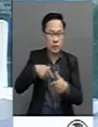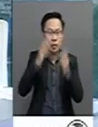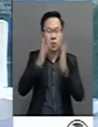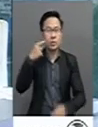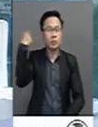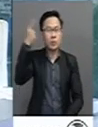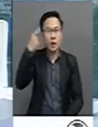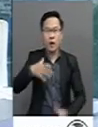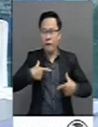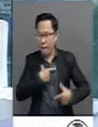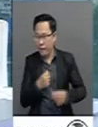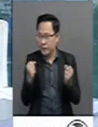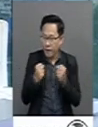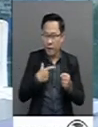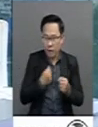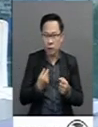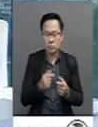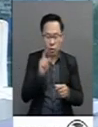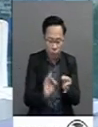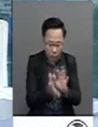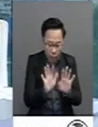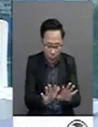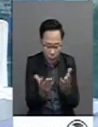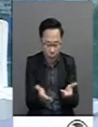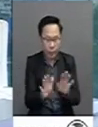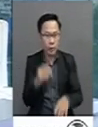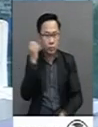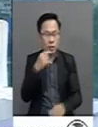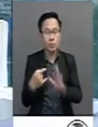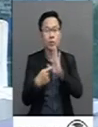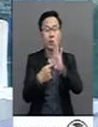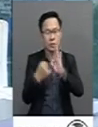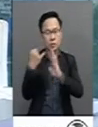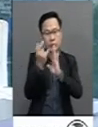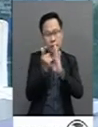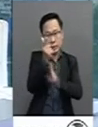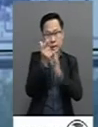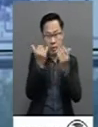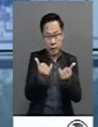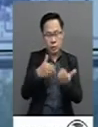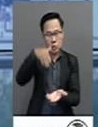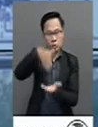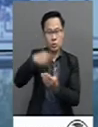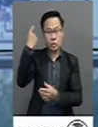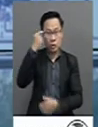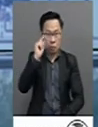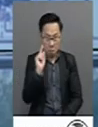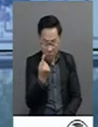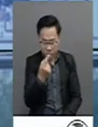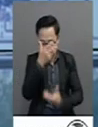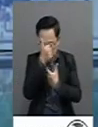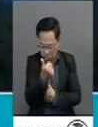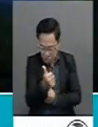ความหนาวกันนะคะในหลายพื้นที่เลย ค่ะเดี๋ยวเราจะพาคุณผู้ชมขึ้นไปที่จังหวัดเลยก่อนนะคะเพราะว่ามีสถานที่ท่องเที่ยวที่น่าสนใจค่ะแล้ว